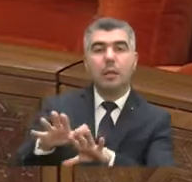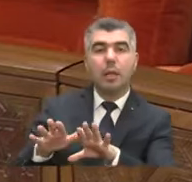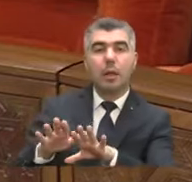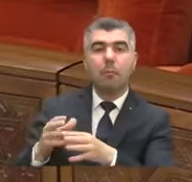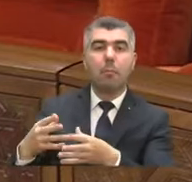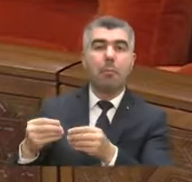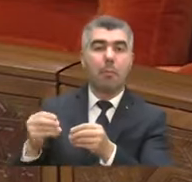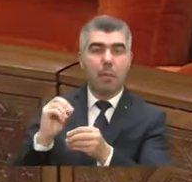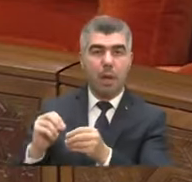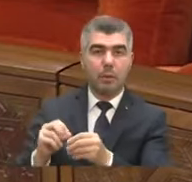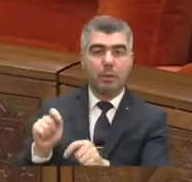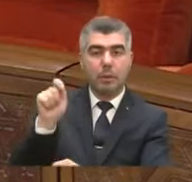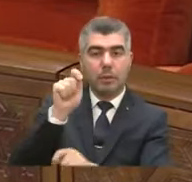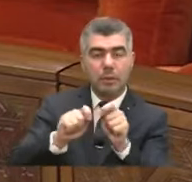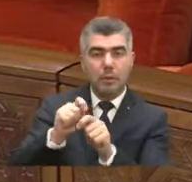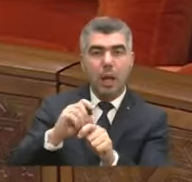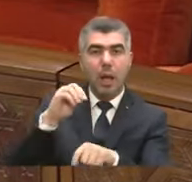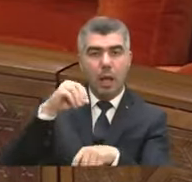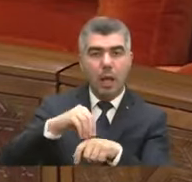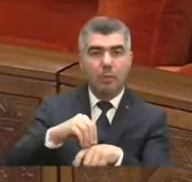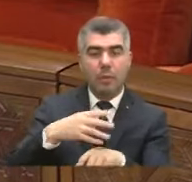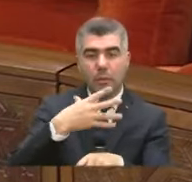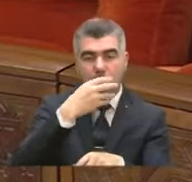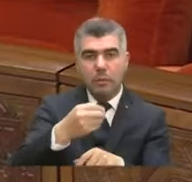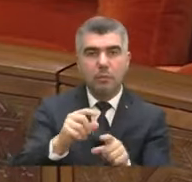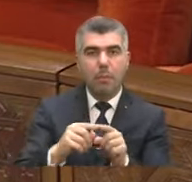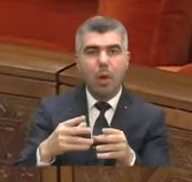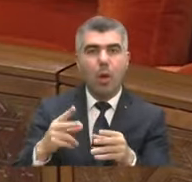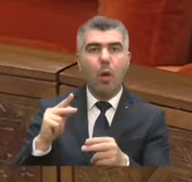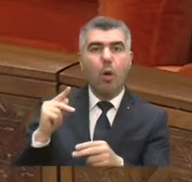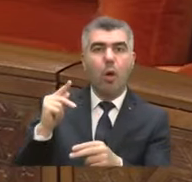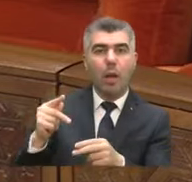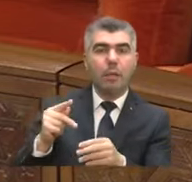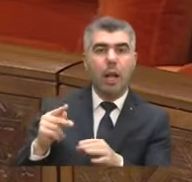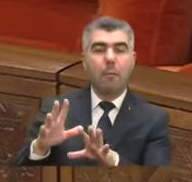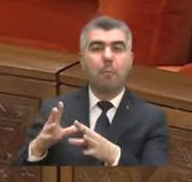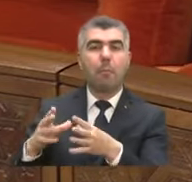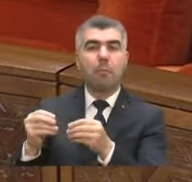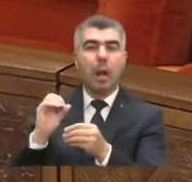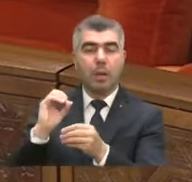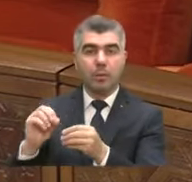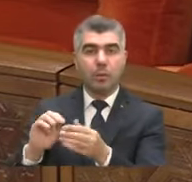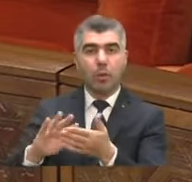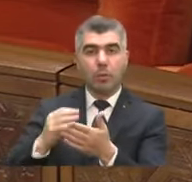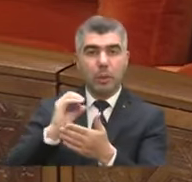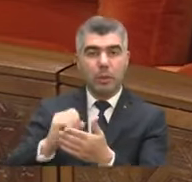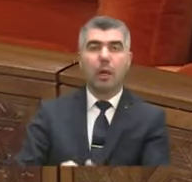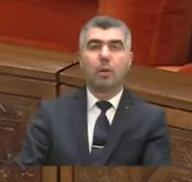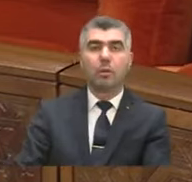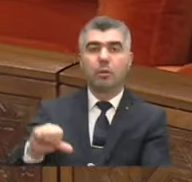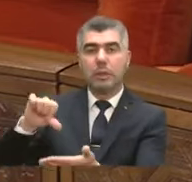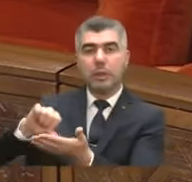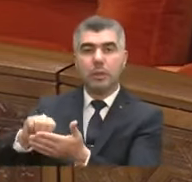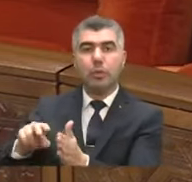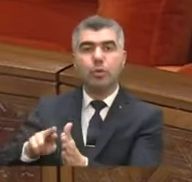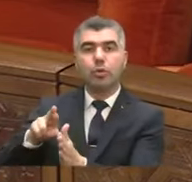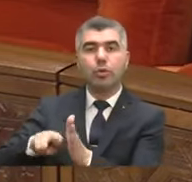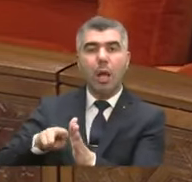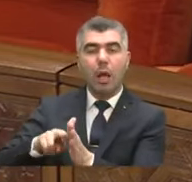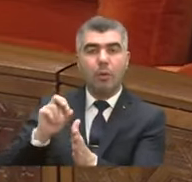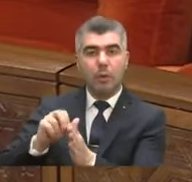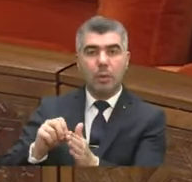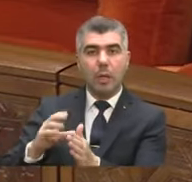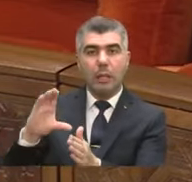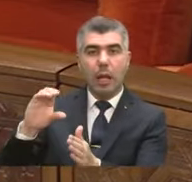مراكش، تحضير لإنجاز الخط الفائق السرعة الرابط بين القنيطرة ومراكش، مع تطوير النقل السككي الجهوي بكل من جهات الدار